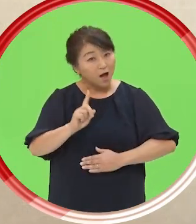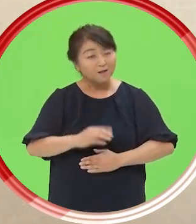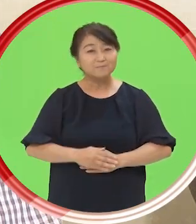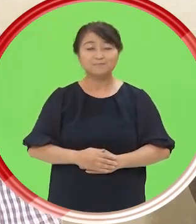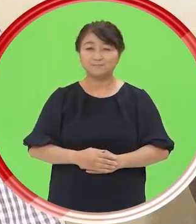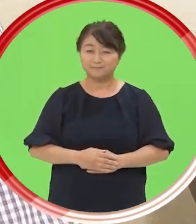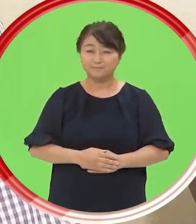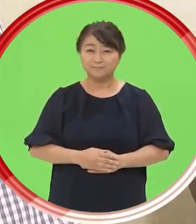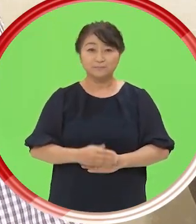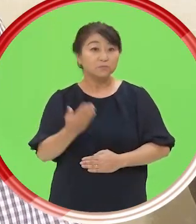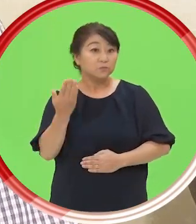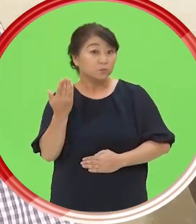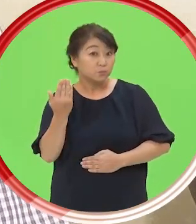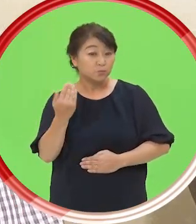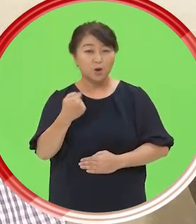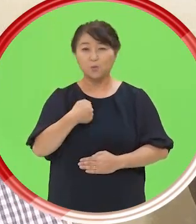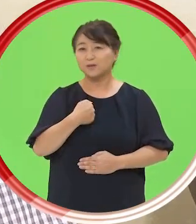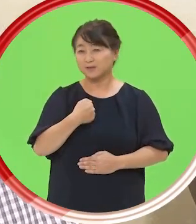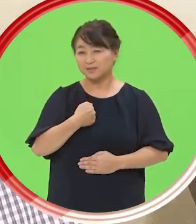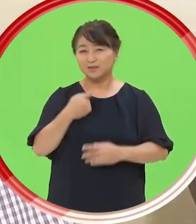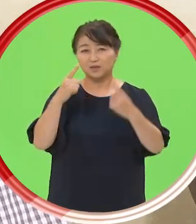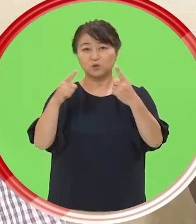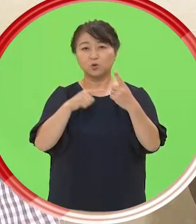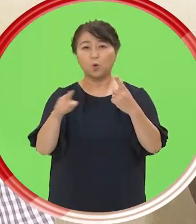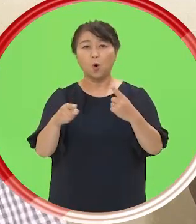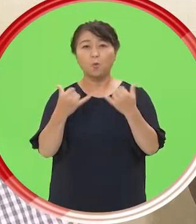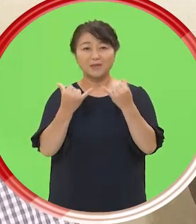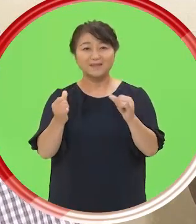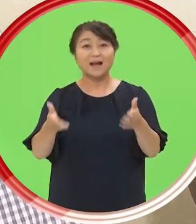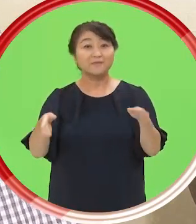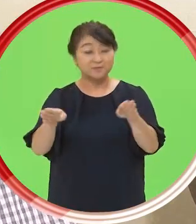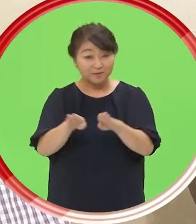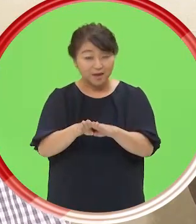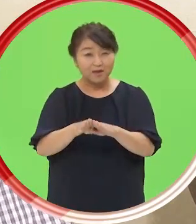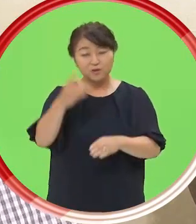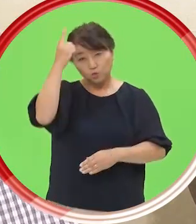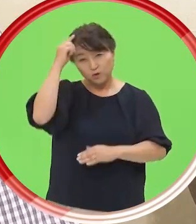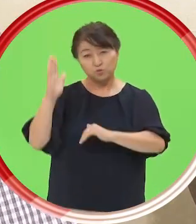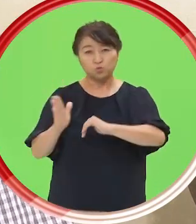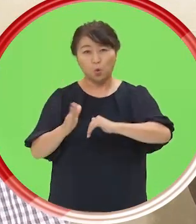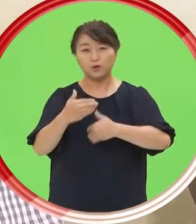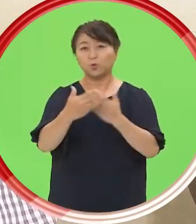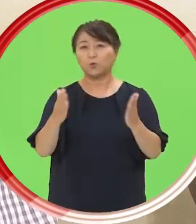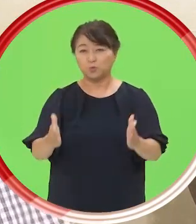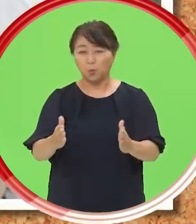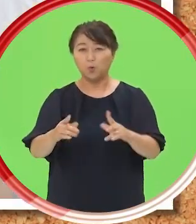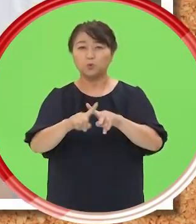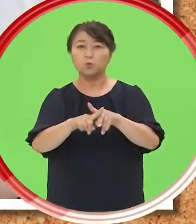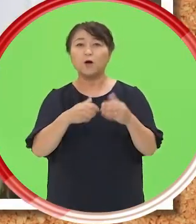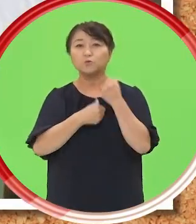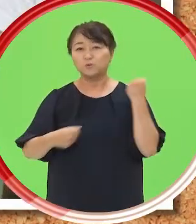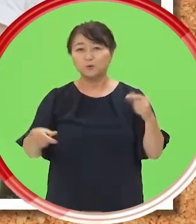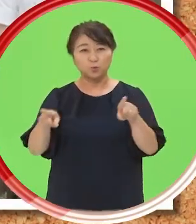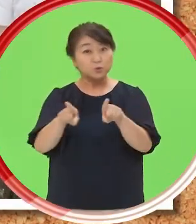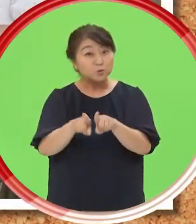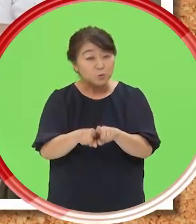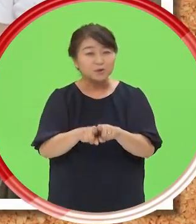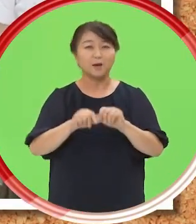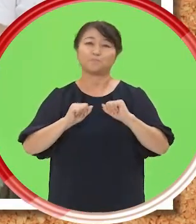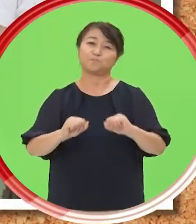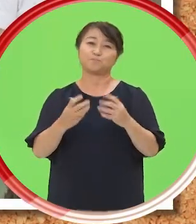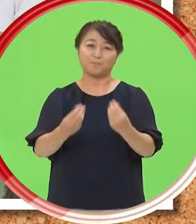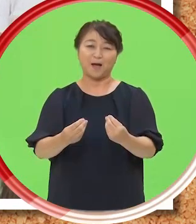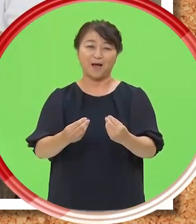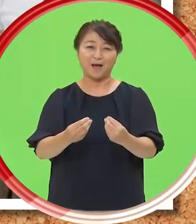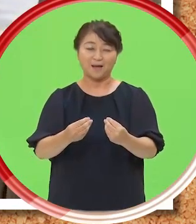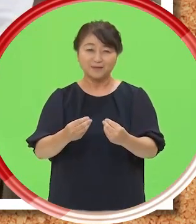か？ ちょっと前、私が公民館でドイツ料理教室は小学生と一緒にやりました。もうちょっとシンプルドイツ料理を